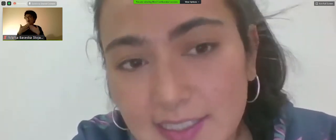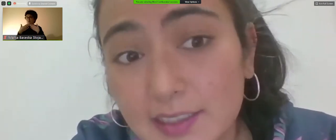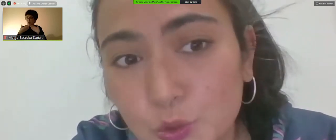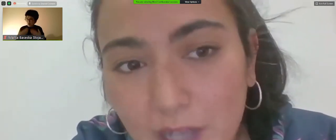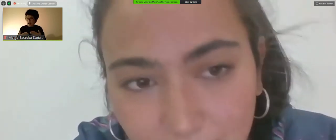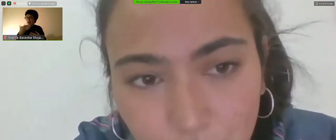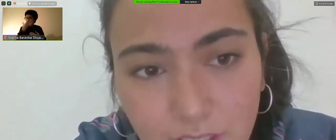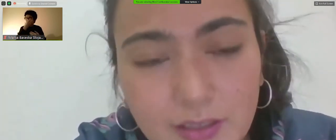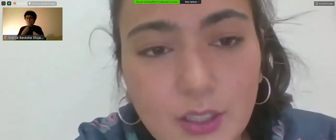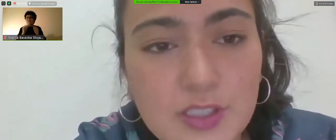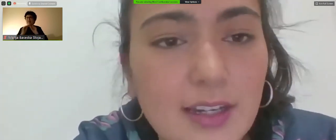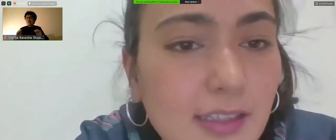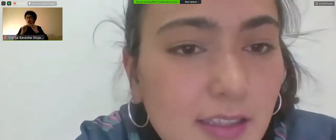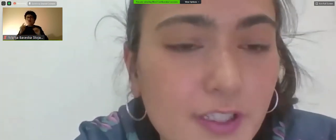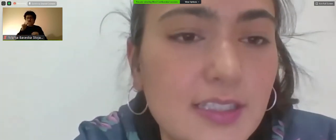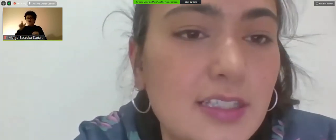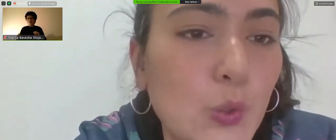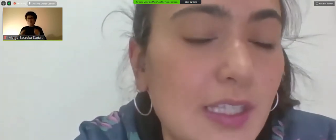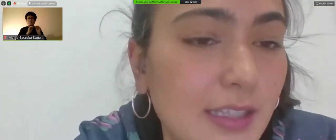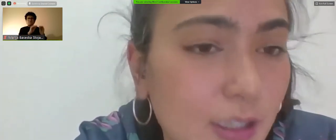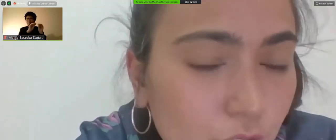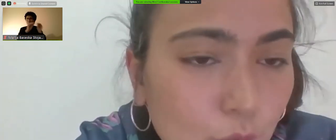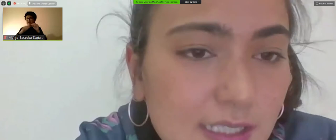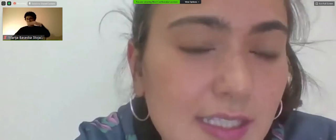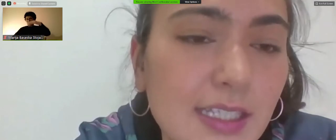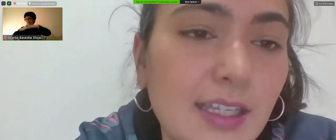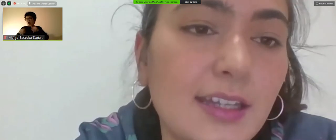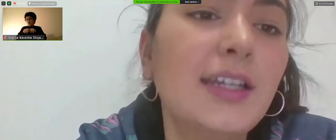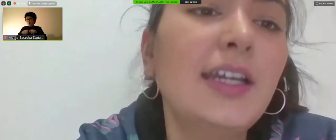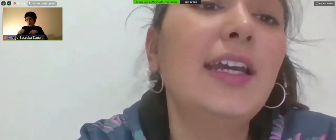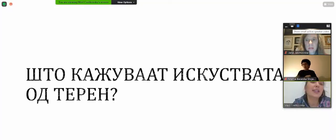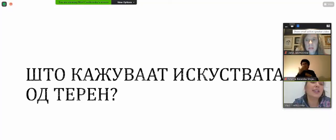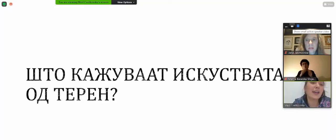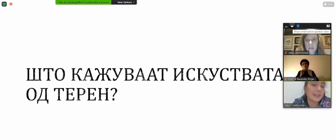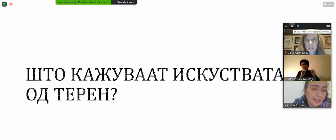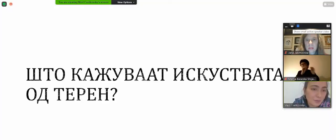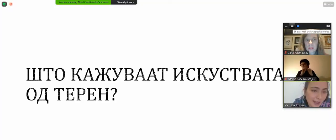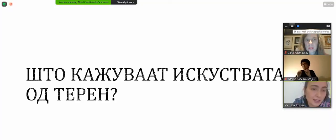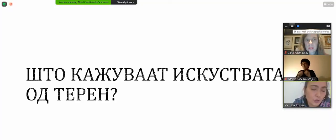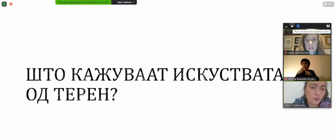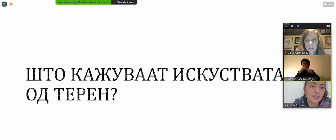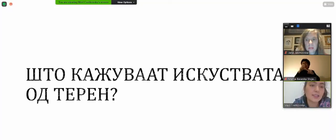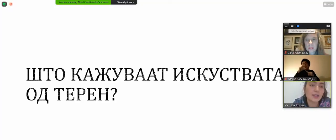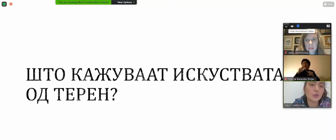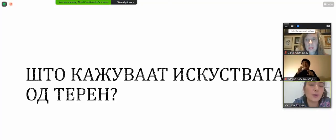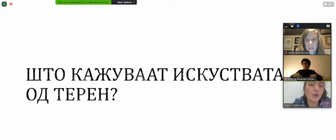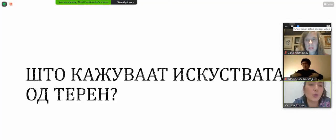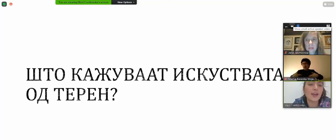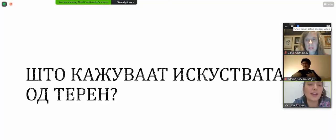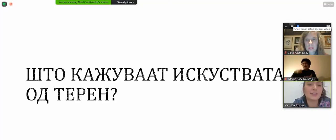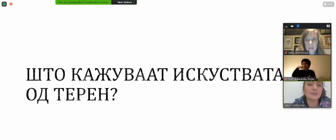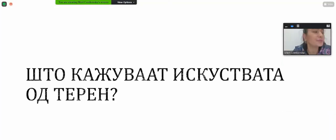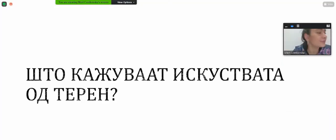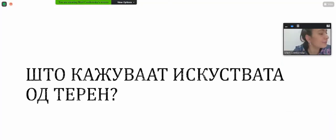прекрасните едукатори, на останатите врсници кои са делот едукацијата и на ХЕРА млади, како младенска група